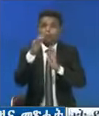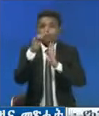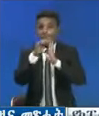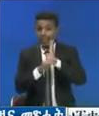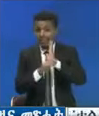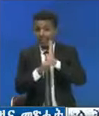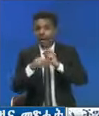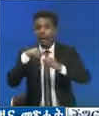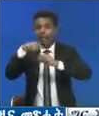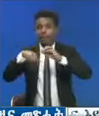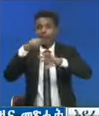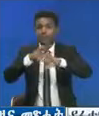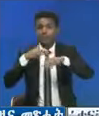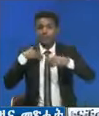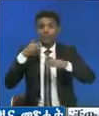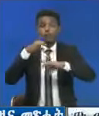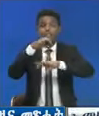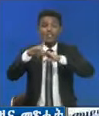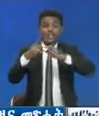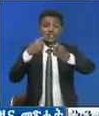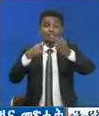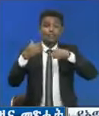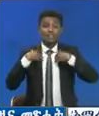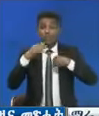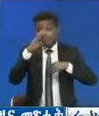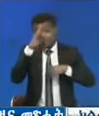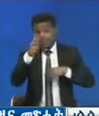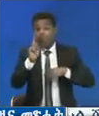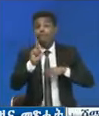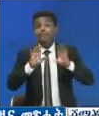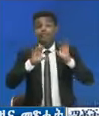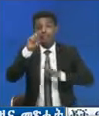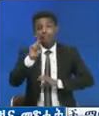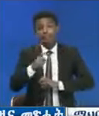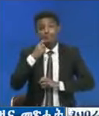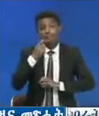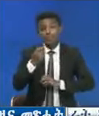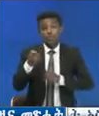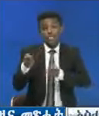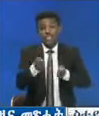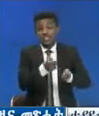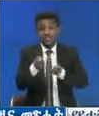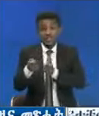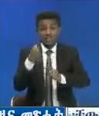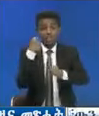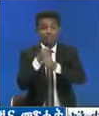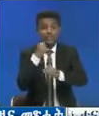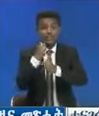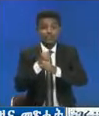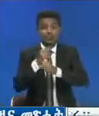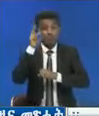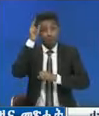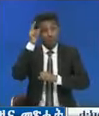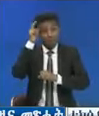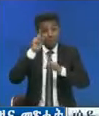ነው ወደ ክልላችን እየመጣ ያለ። ቢከሰት ማድረግ ያለብን የሚለው አንደኛው የርጭት ስራ መስራት ነው። የመጀመሪያው ባህላዊ በሆነ መንገድ